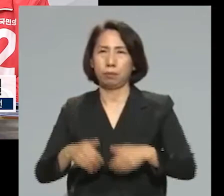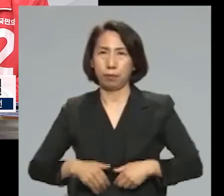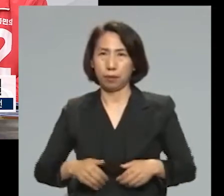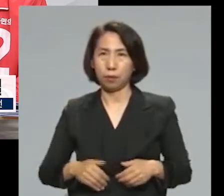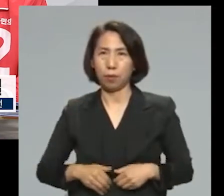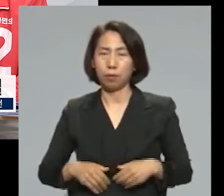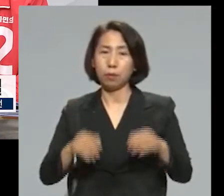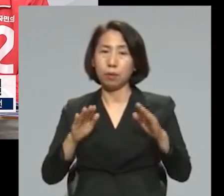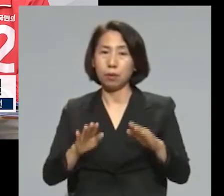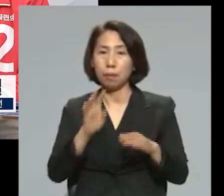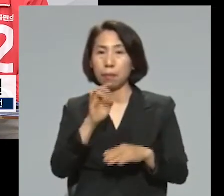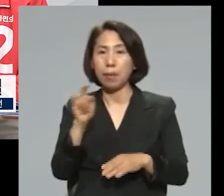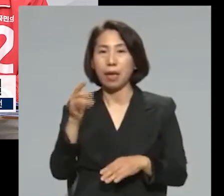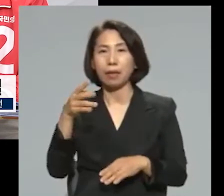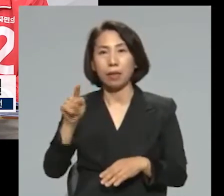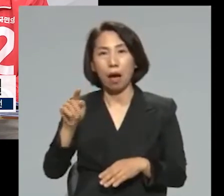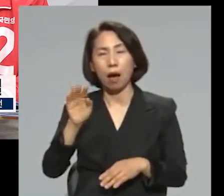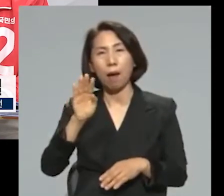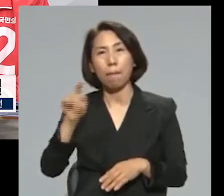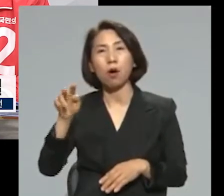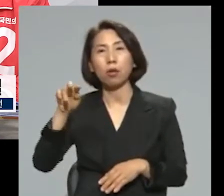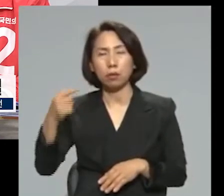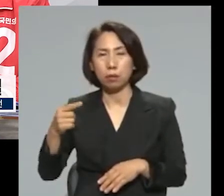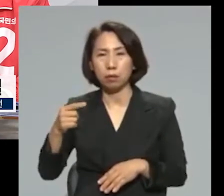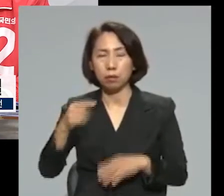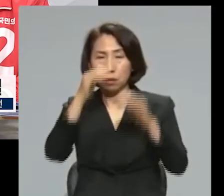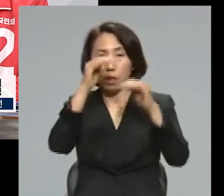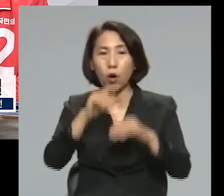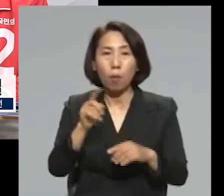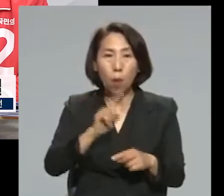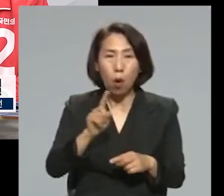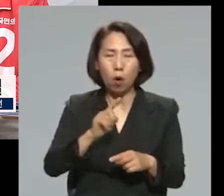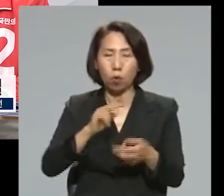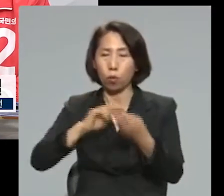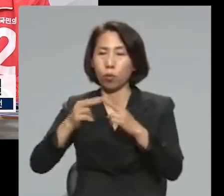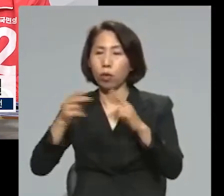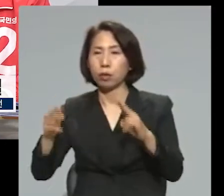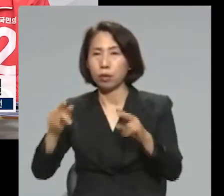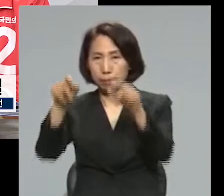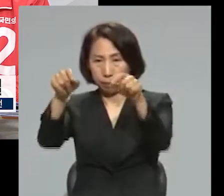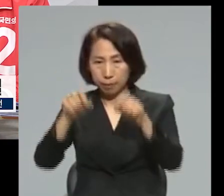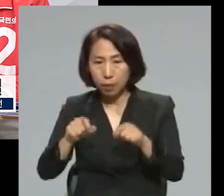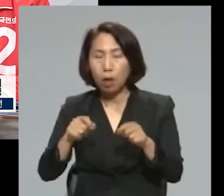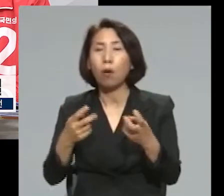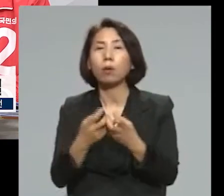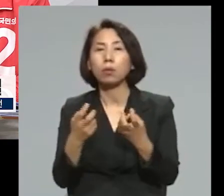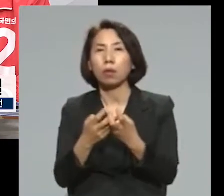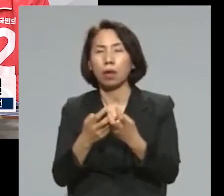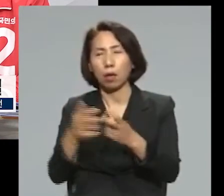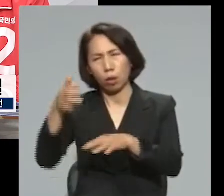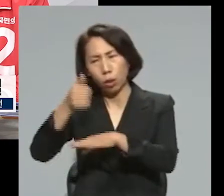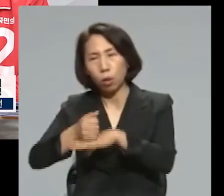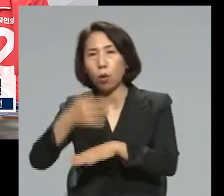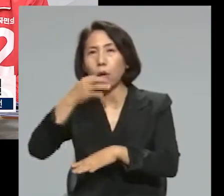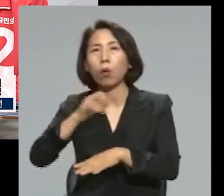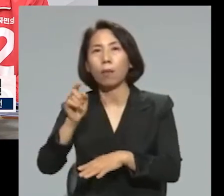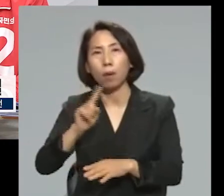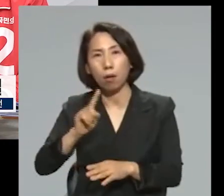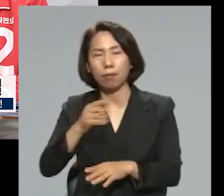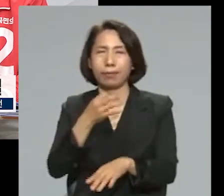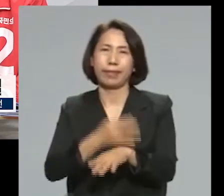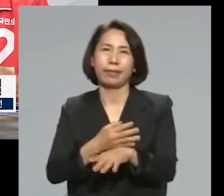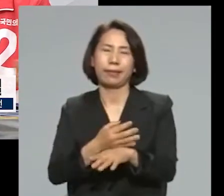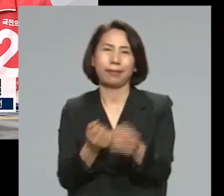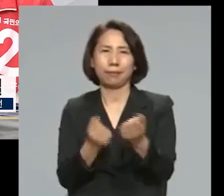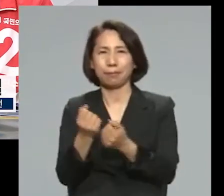현재 메타버스가 어떤 내용이며 고령군의 메타버스를 어떻게 적용할 건지, 적용을 한다면 어떤 효과가 있을 건지에 대해서 간략하게